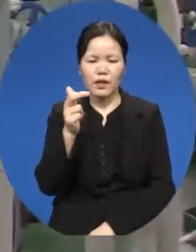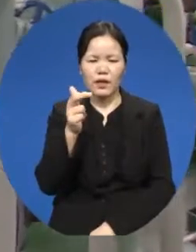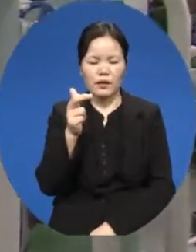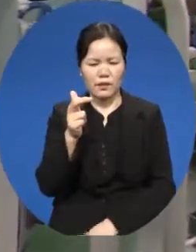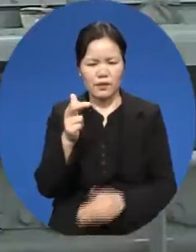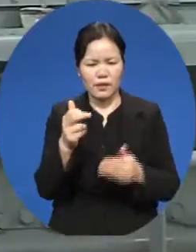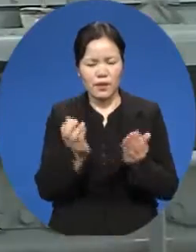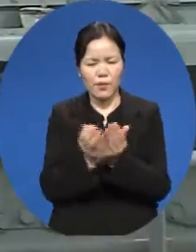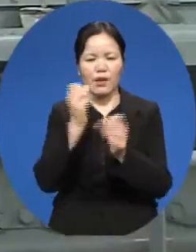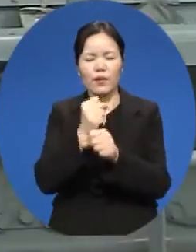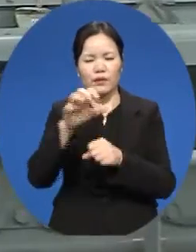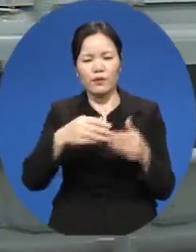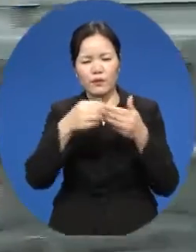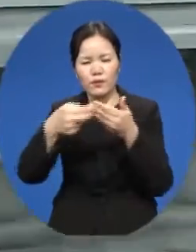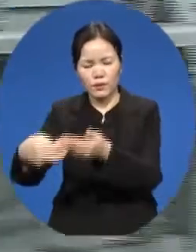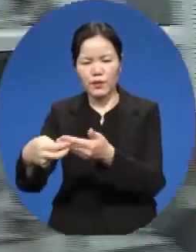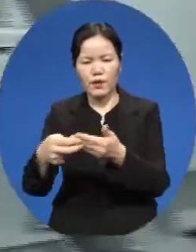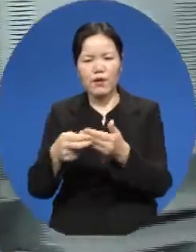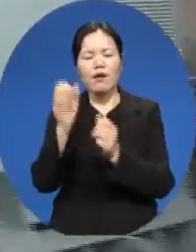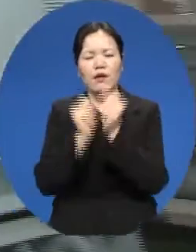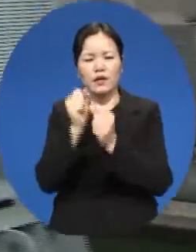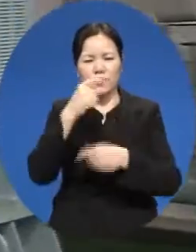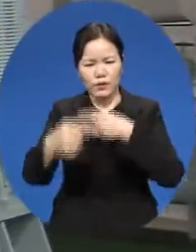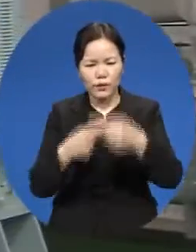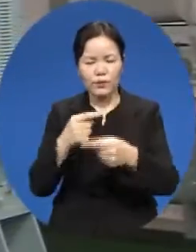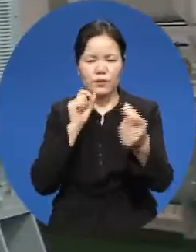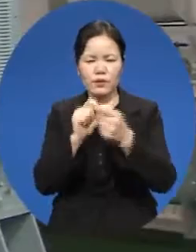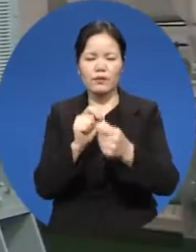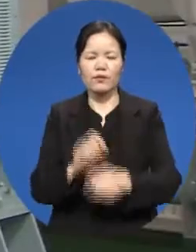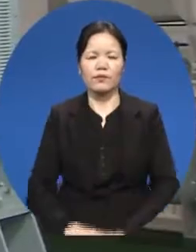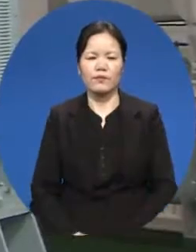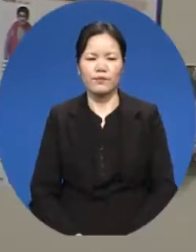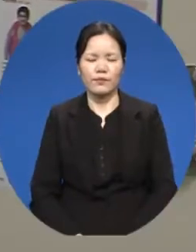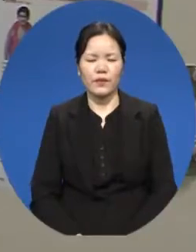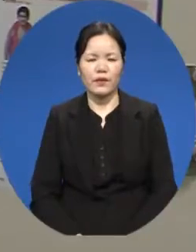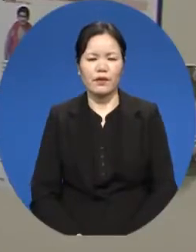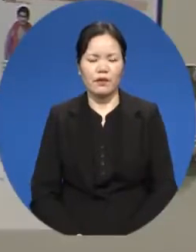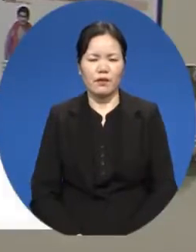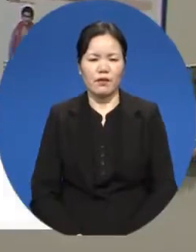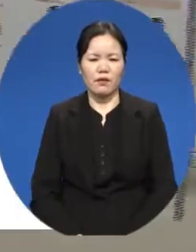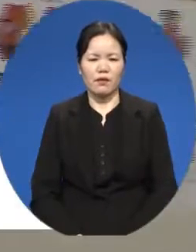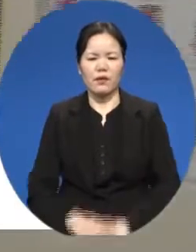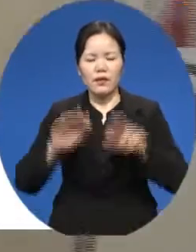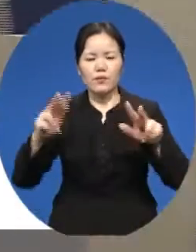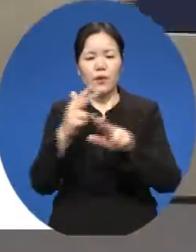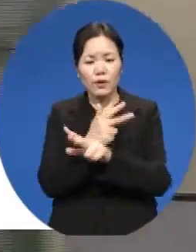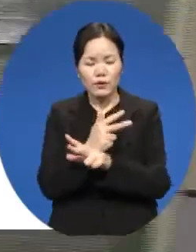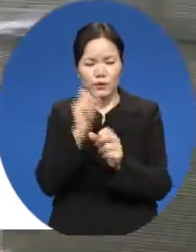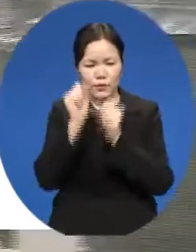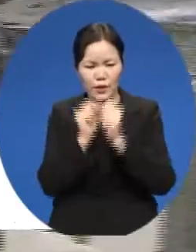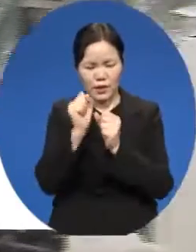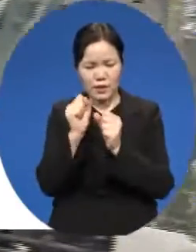조선소로 옮겨져 엔진 부품 교체를 앞두고 있습니다. 선사와 선박 제조사 측은 이번 주 중에